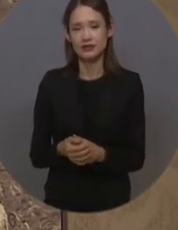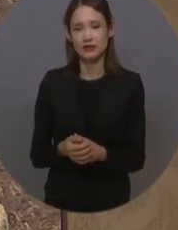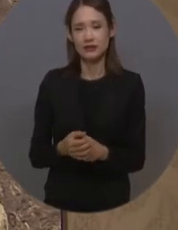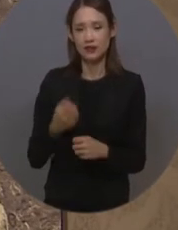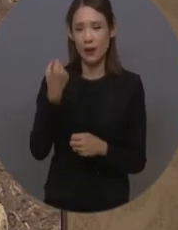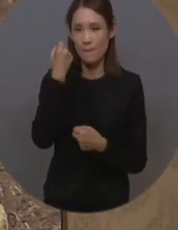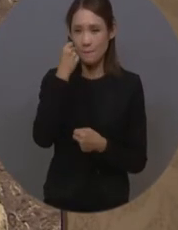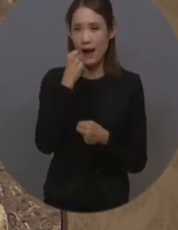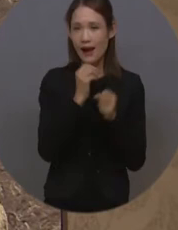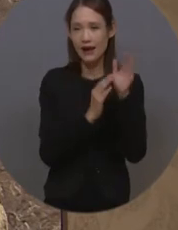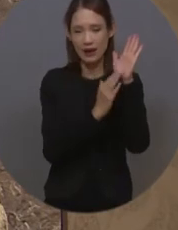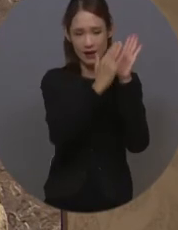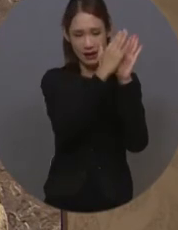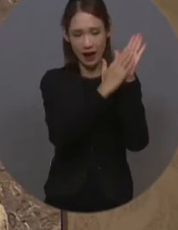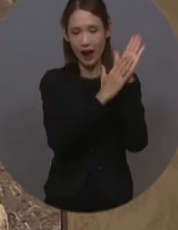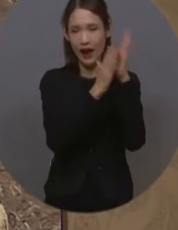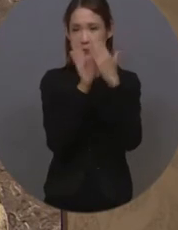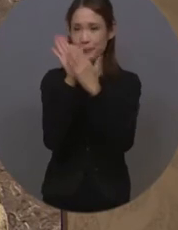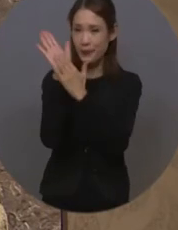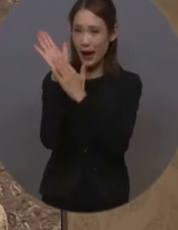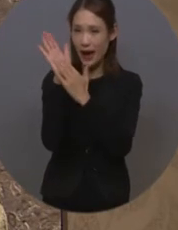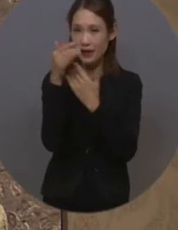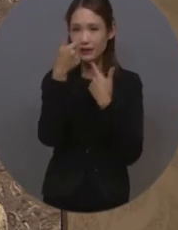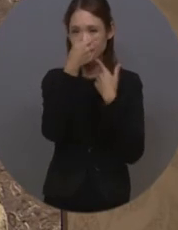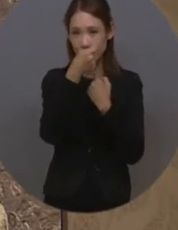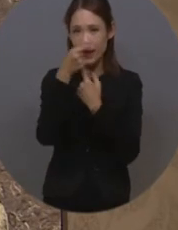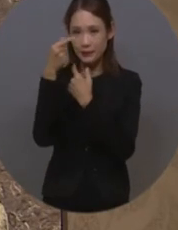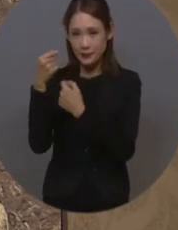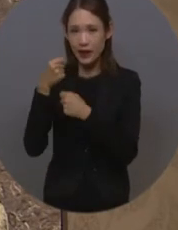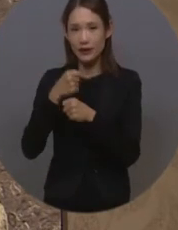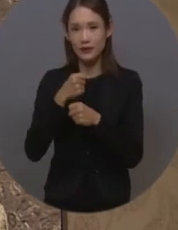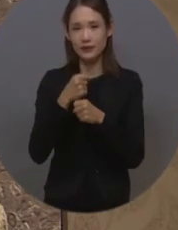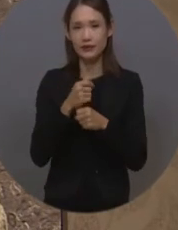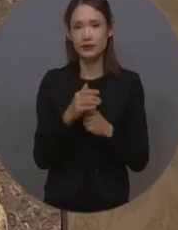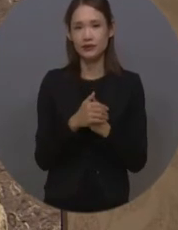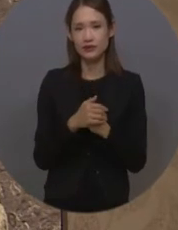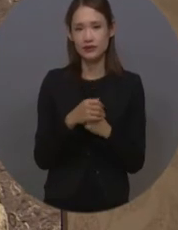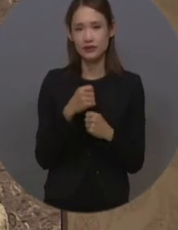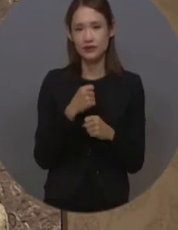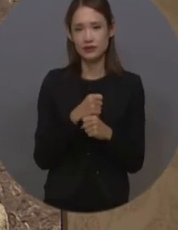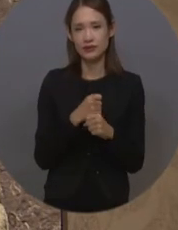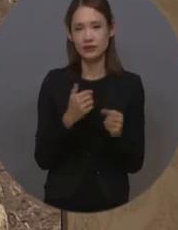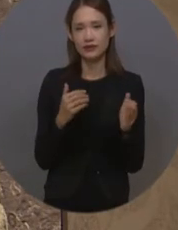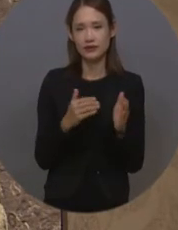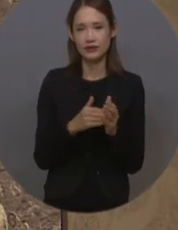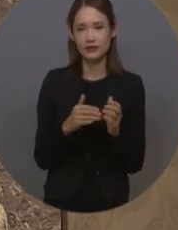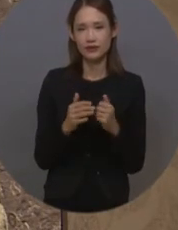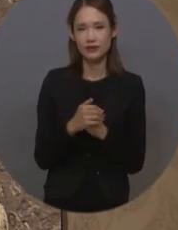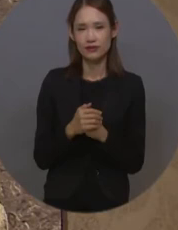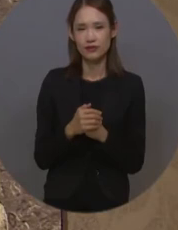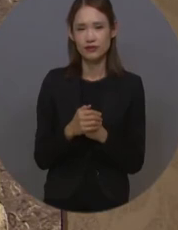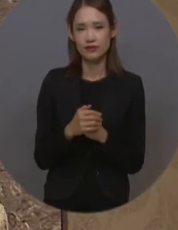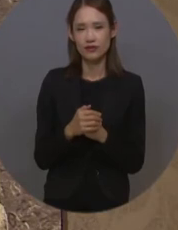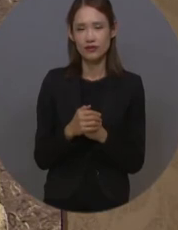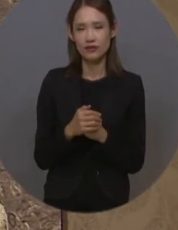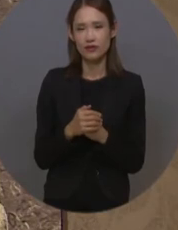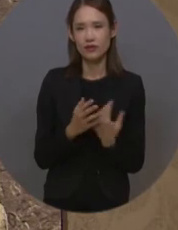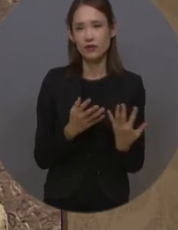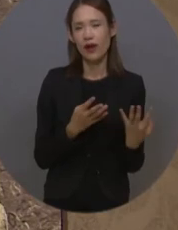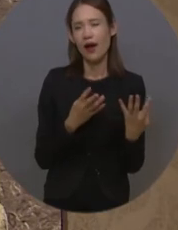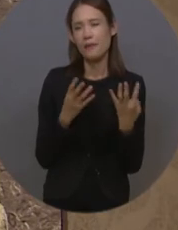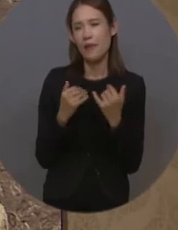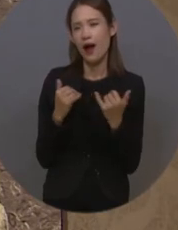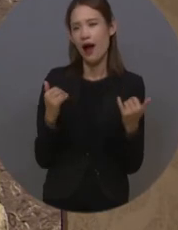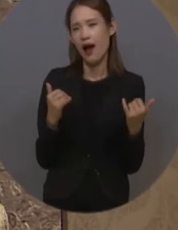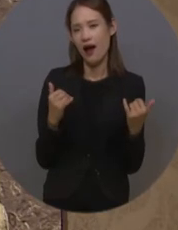저희들이 발을 재갖고 와서 그 발에 맞는 신발들을 저희들이 만들기로 한 거죠. 그러니까 이제 많은